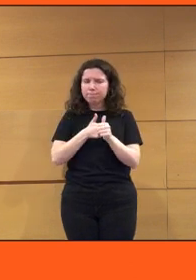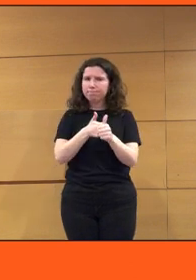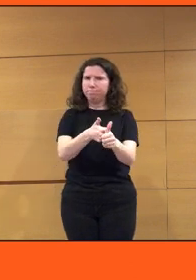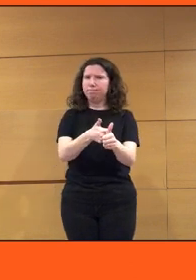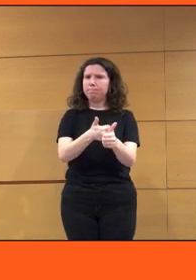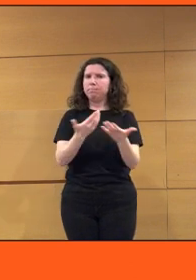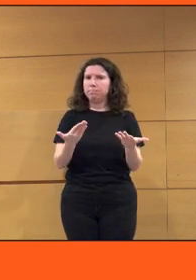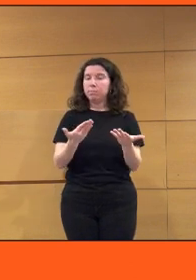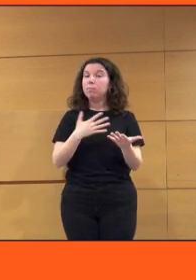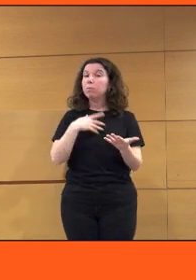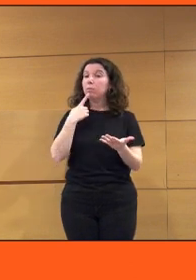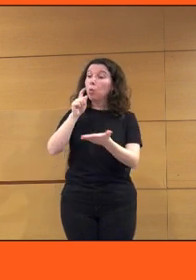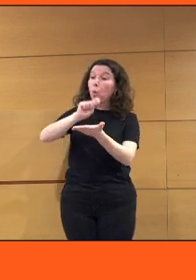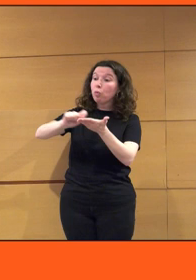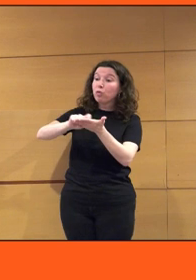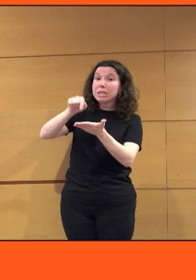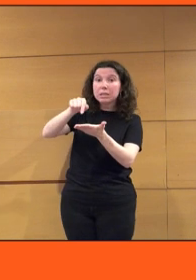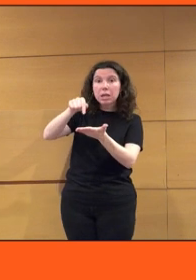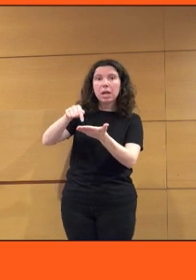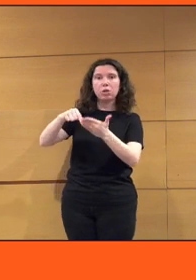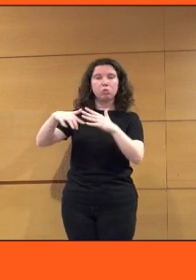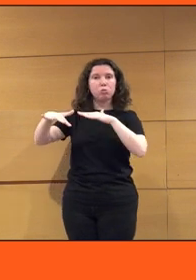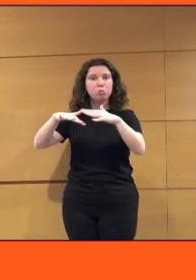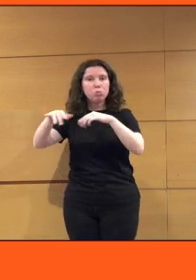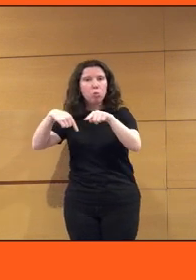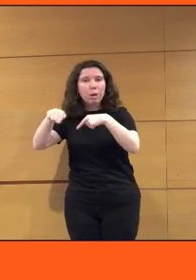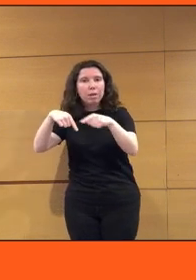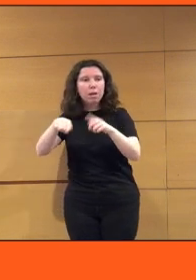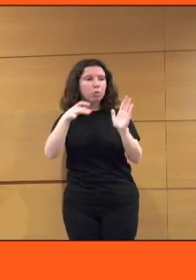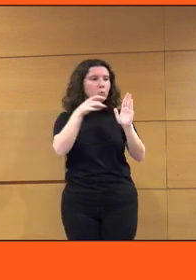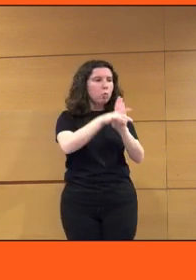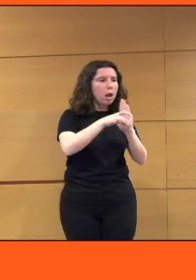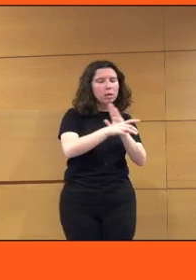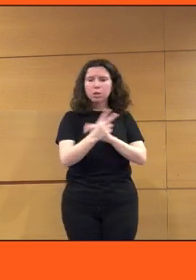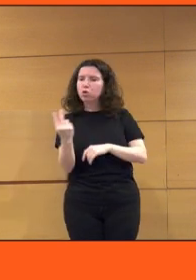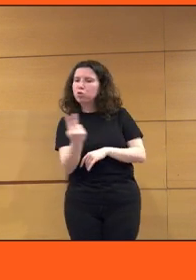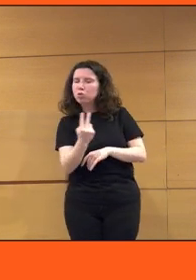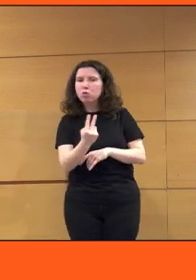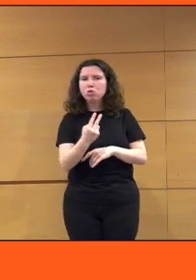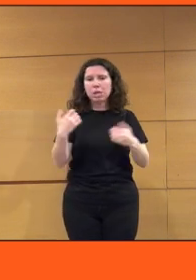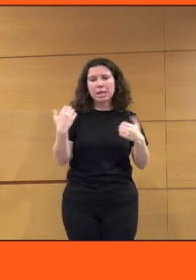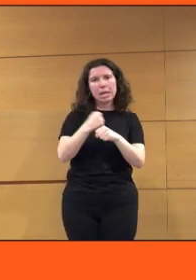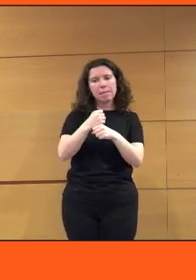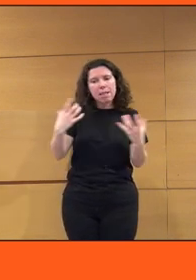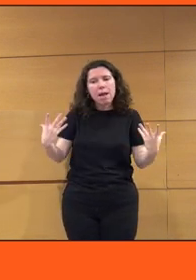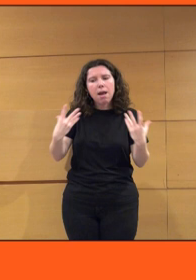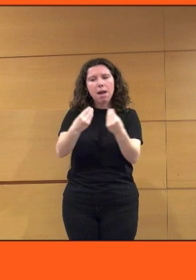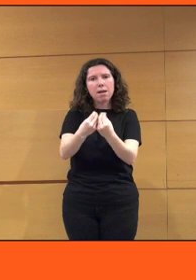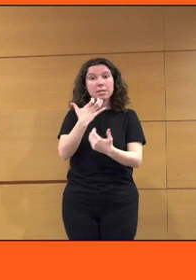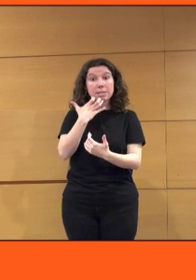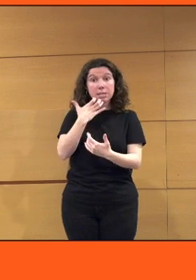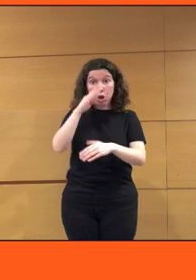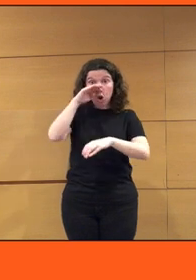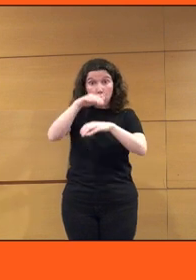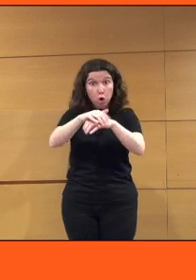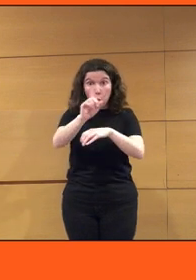en les oficines implicades, la de mobilitat, la de qualitat, per identificar i aturar aquelles pujades quan no es compleixin